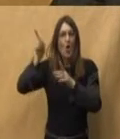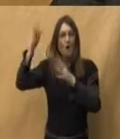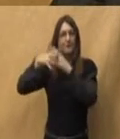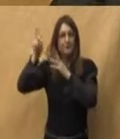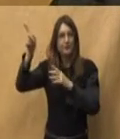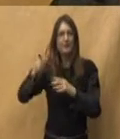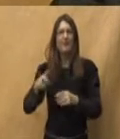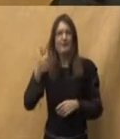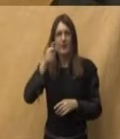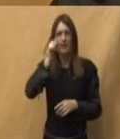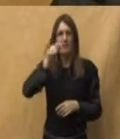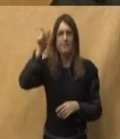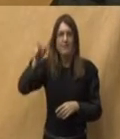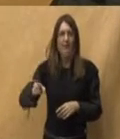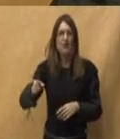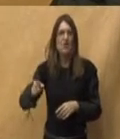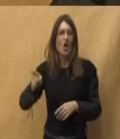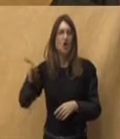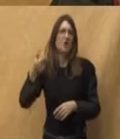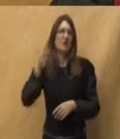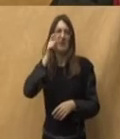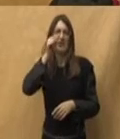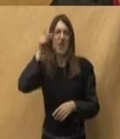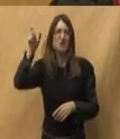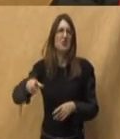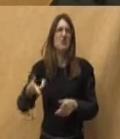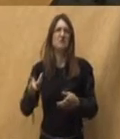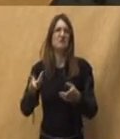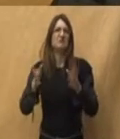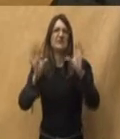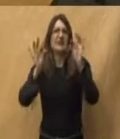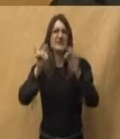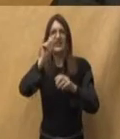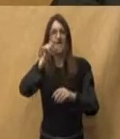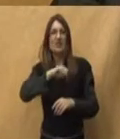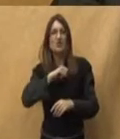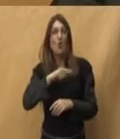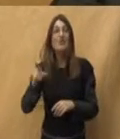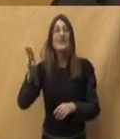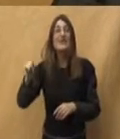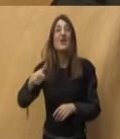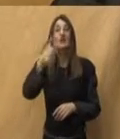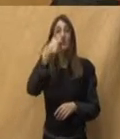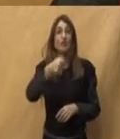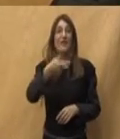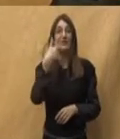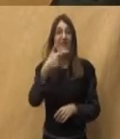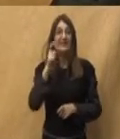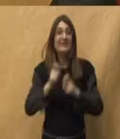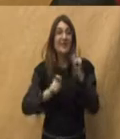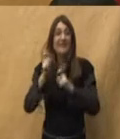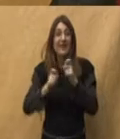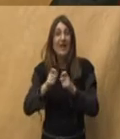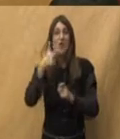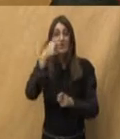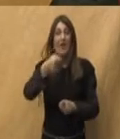jedan mladić, ja kažem namjerno mladić, zapravo se radi o dečku od 10-12 godina, imao je 120 kila, dečko od